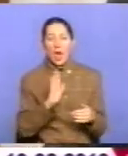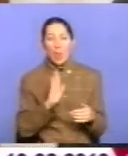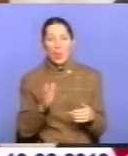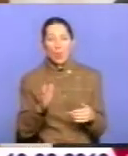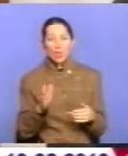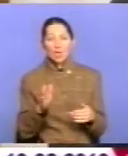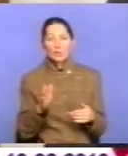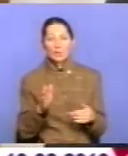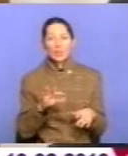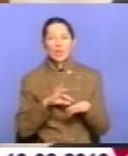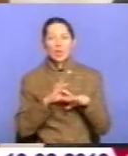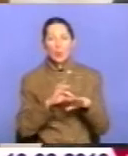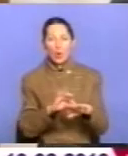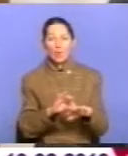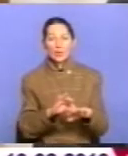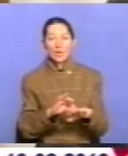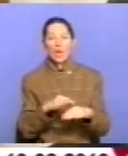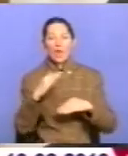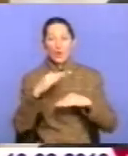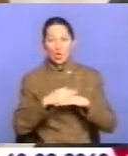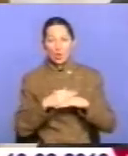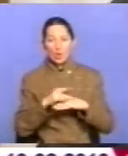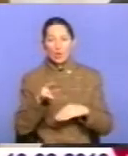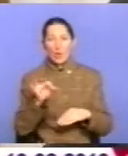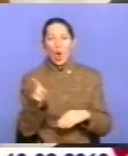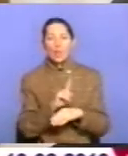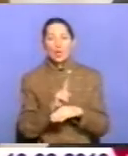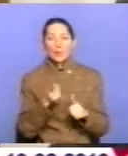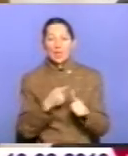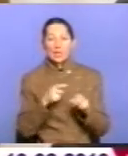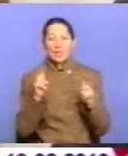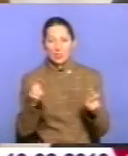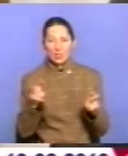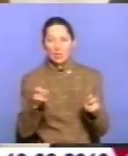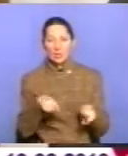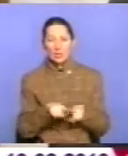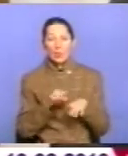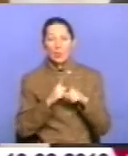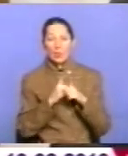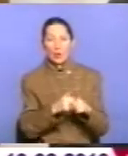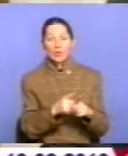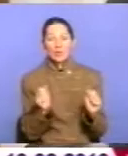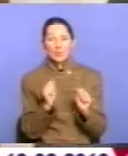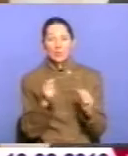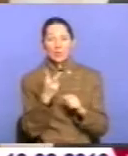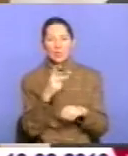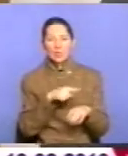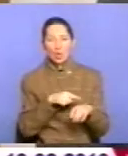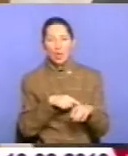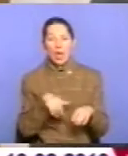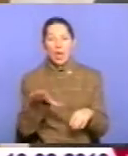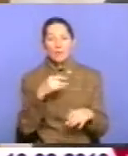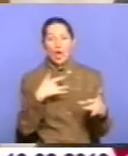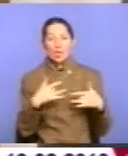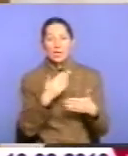відбуваються проводи, вечорниці по-тернопільськи називаються, такі проводи зими з 13.00, і вся концертна